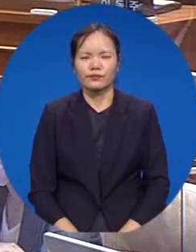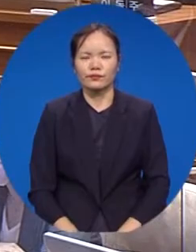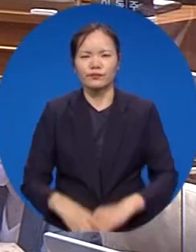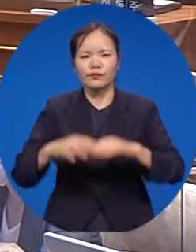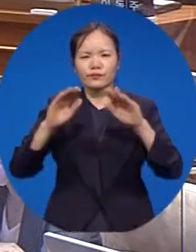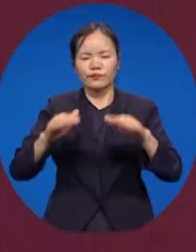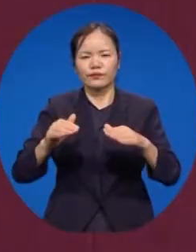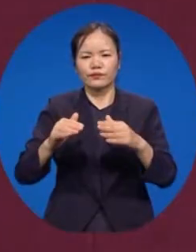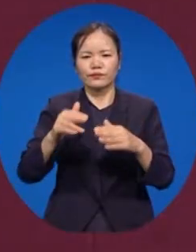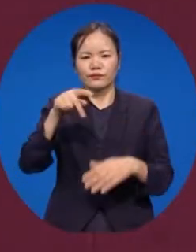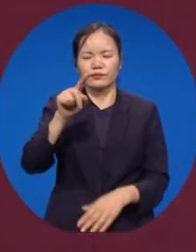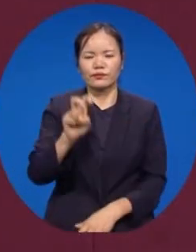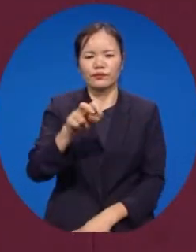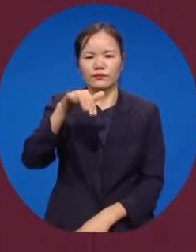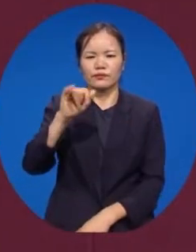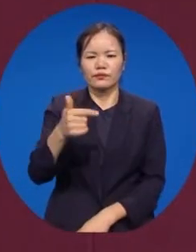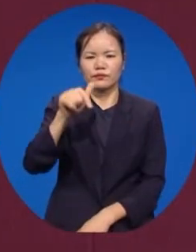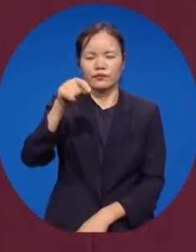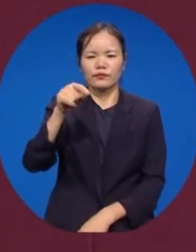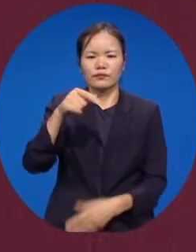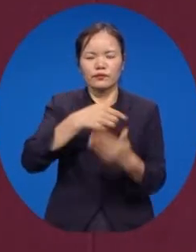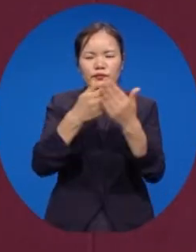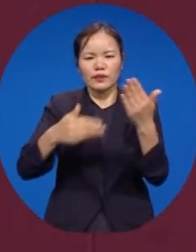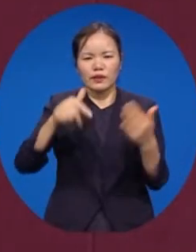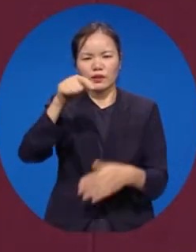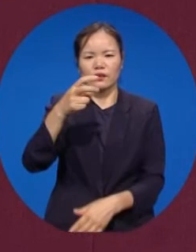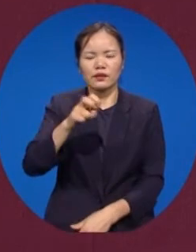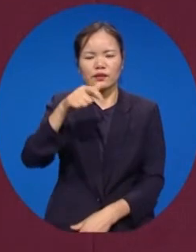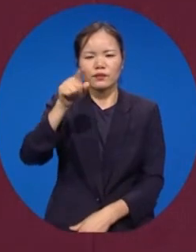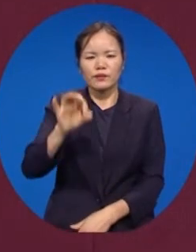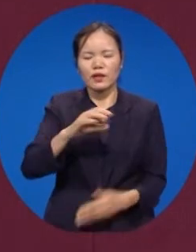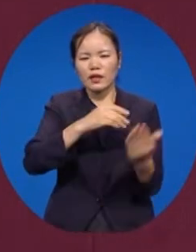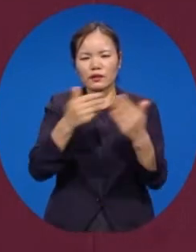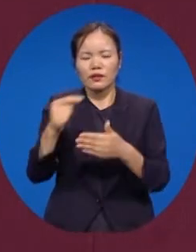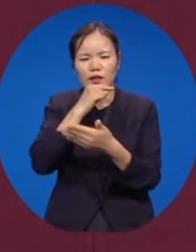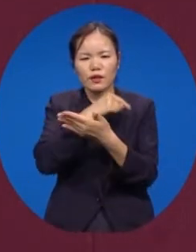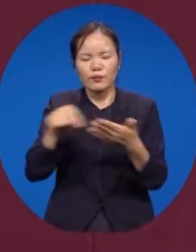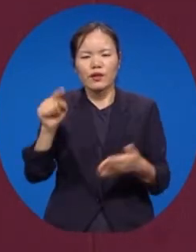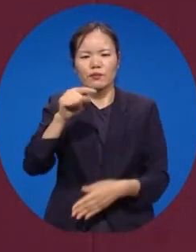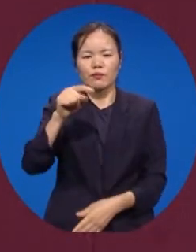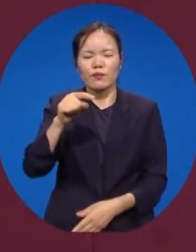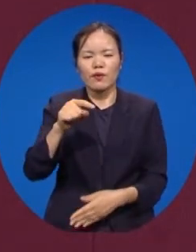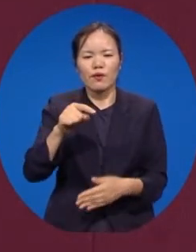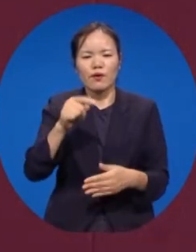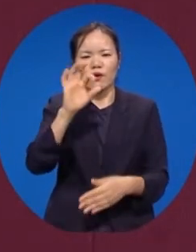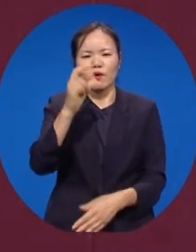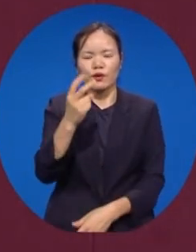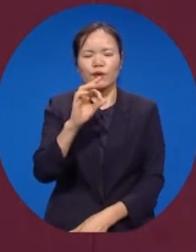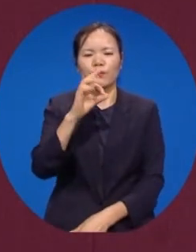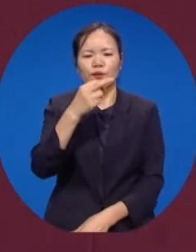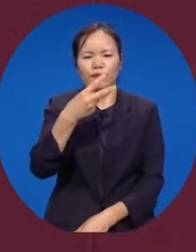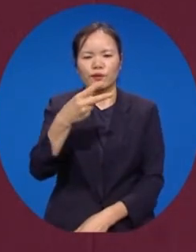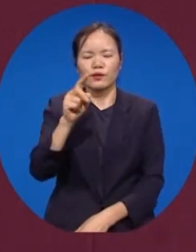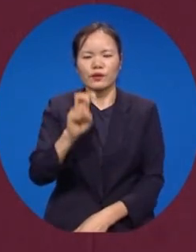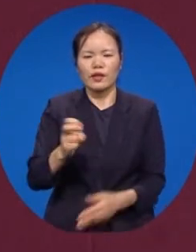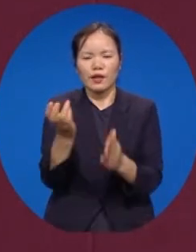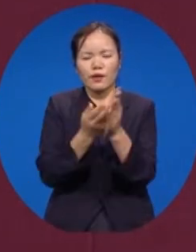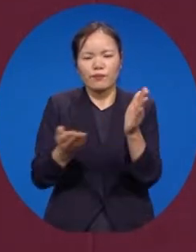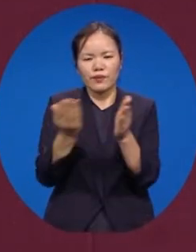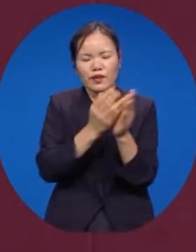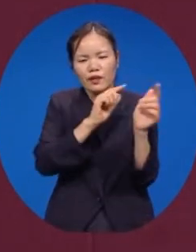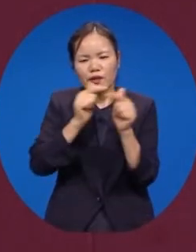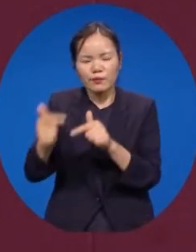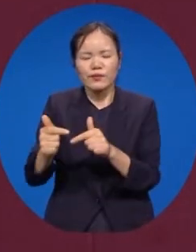이번 섬진강, 금강, 황강유역의 수재는 섬진강댐, 용담댐,